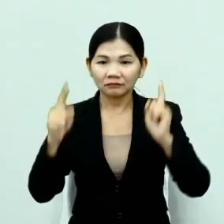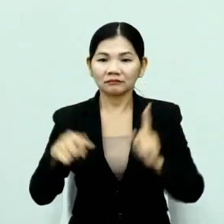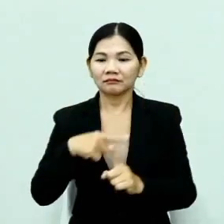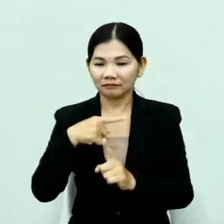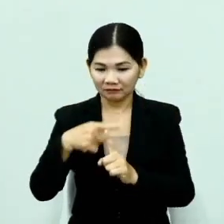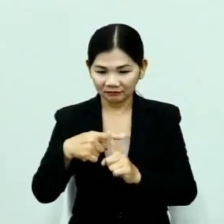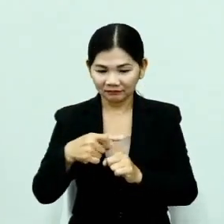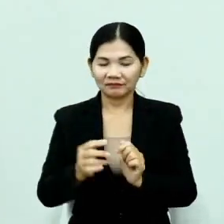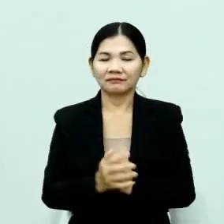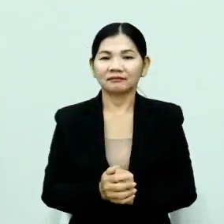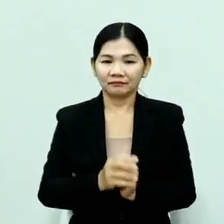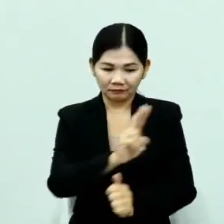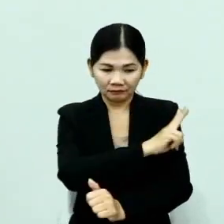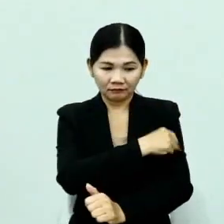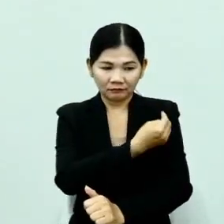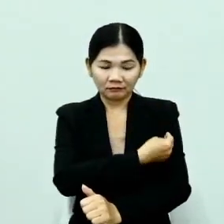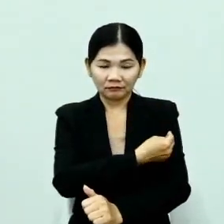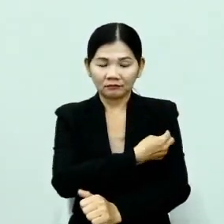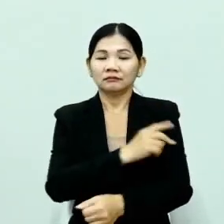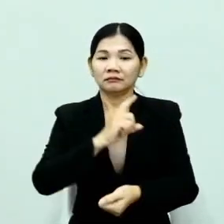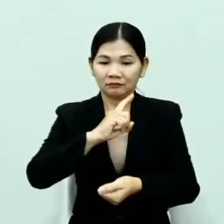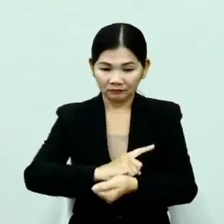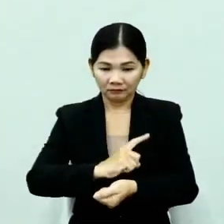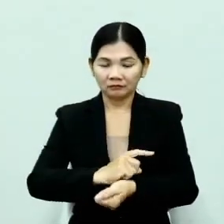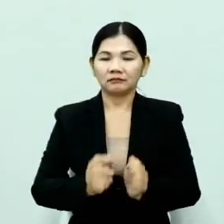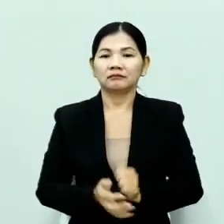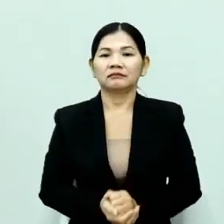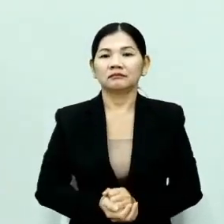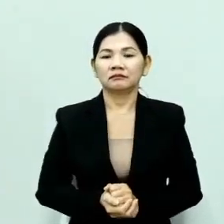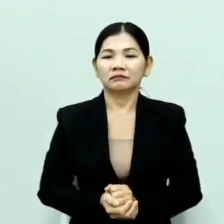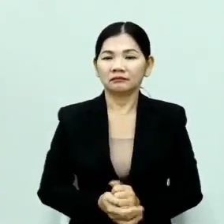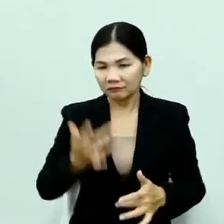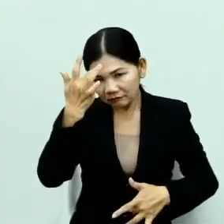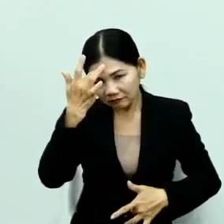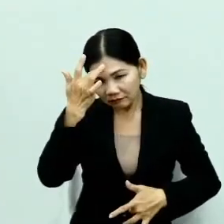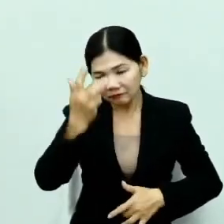Chà chì bệt con đó. Chà, dám con mơ mơ nên là nè chứ.